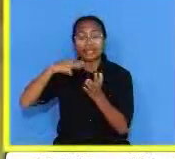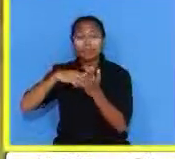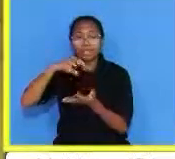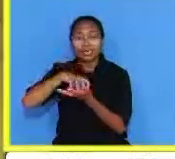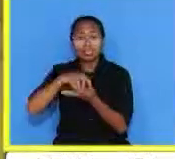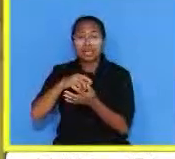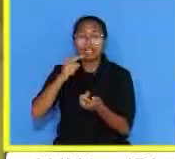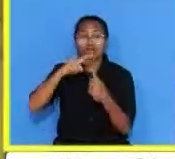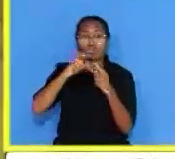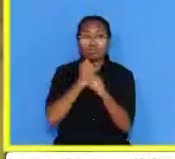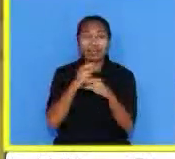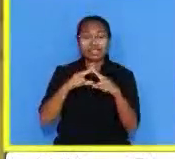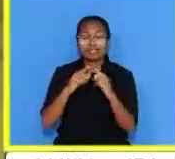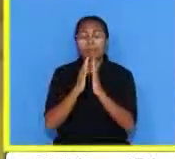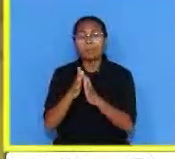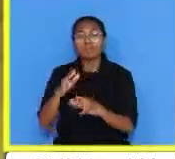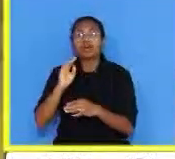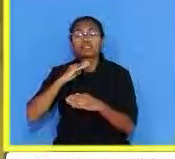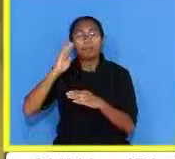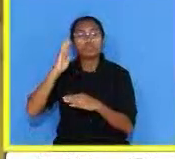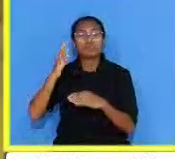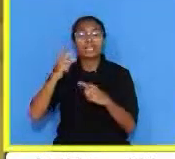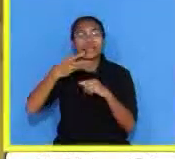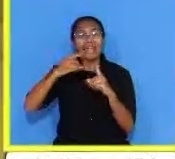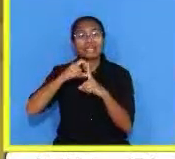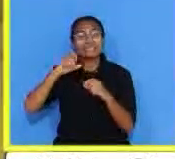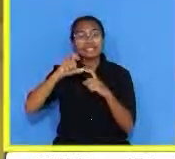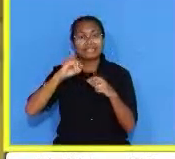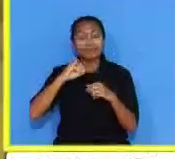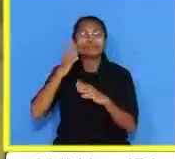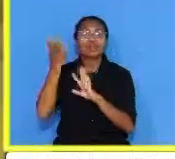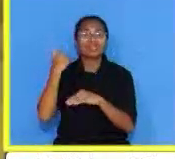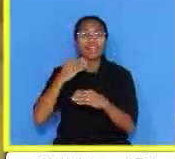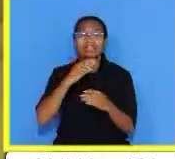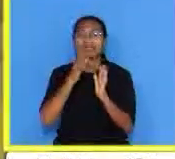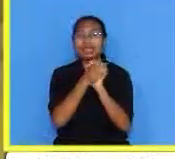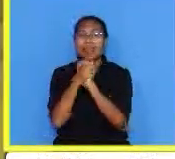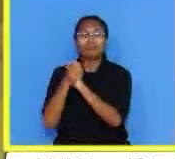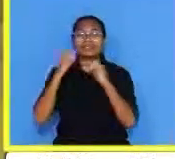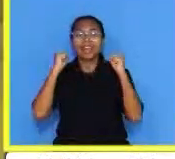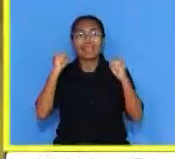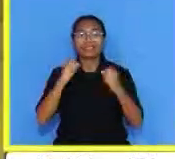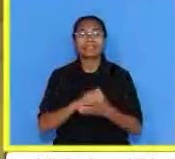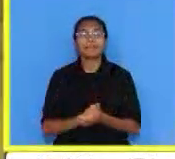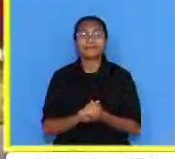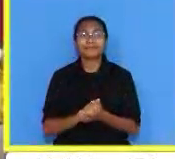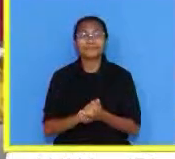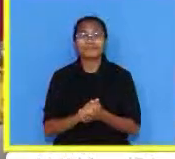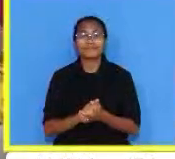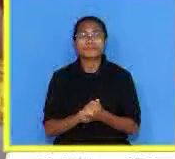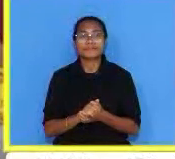diri dan sampai jumpa di Dialog Publik edisi berikutnya. Salam sehat untuk kita semua. Salam sehat.